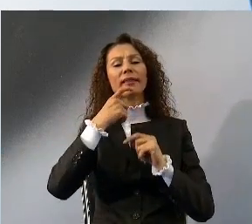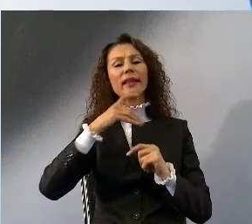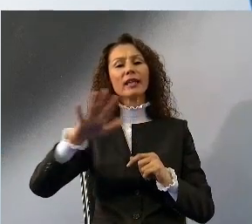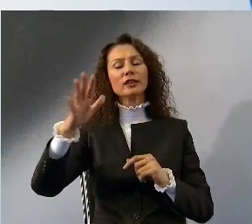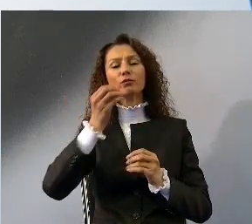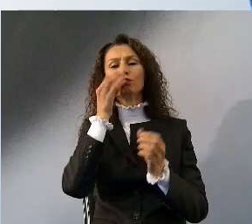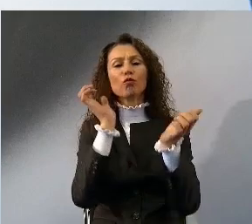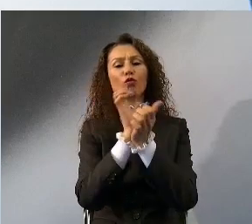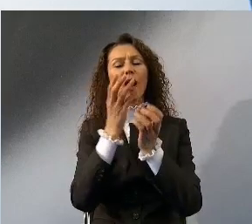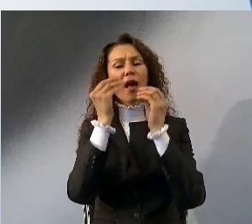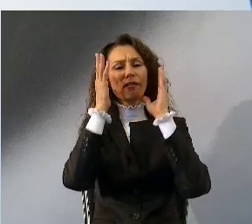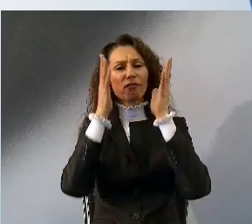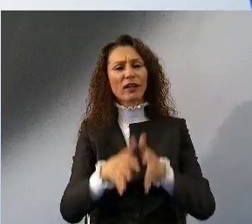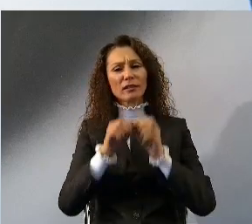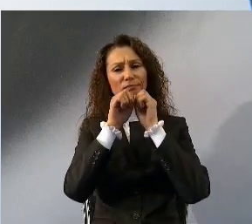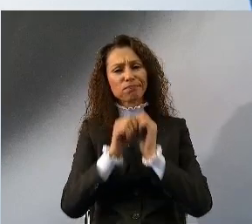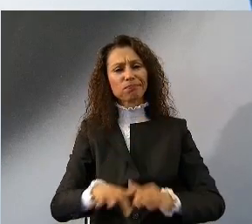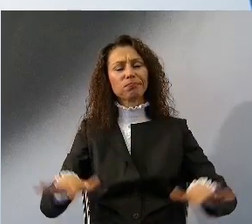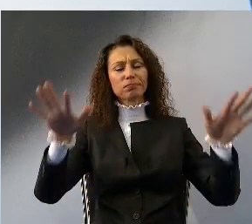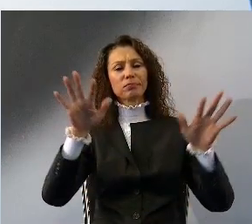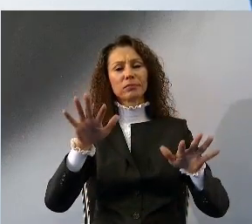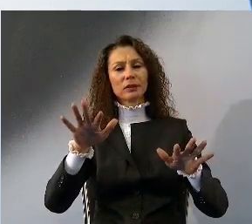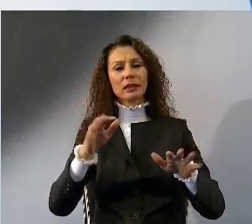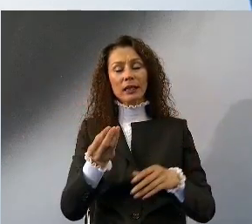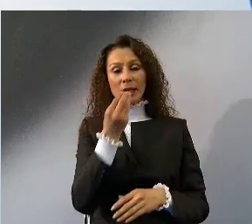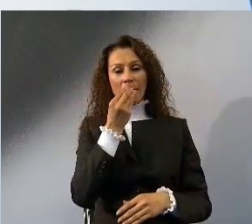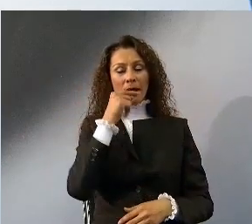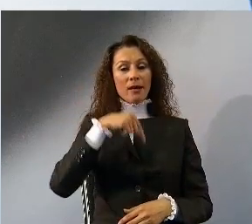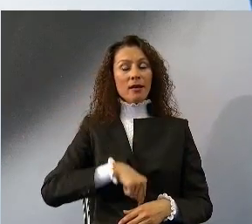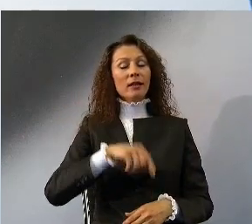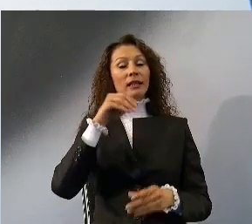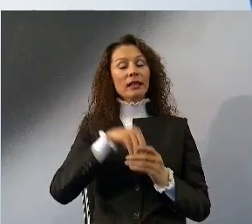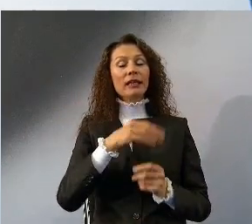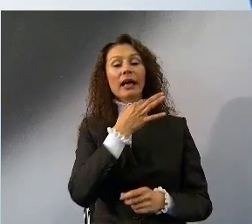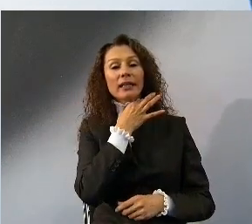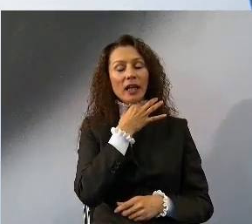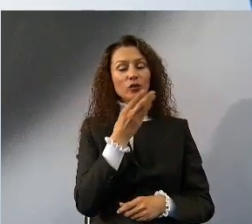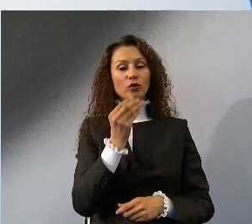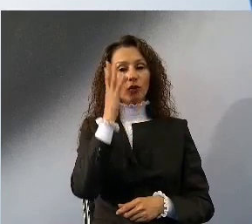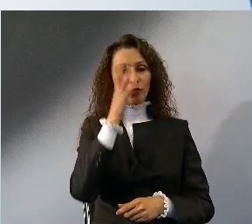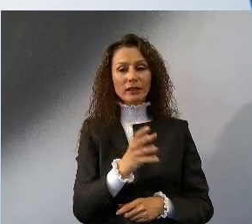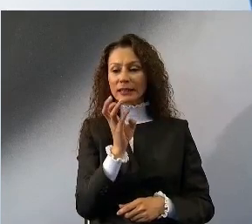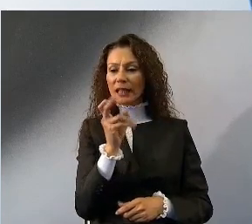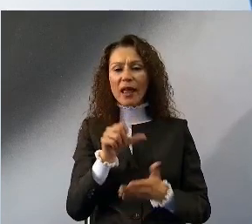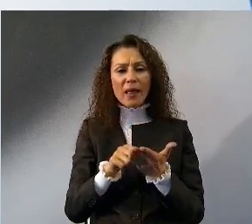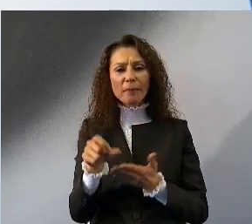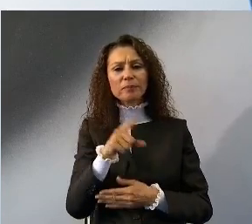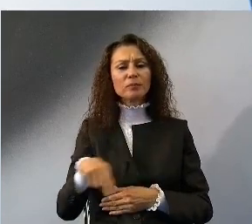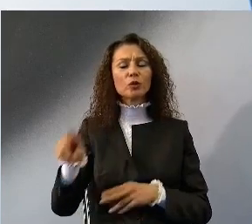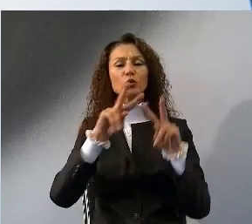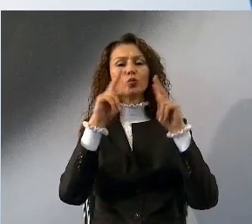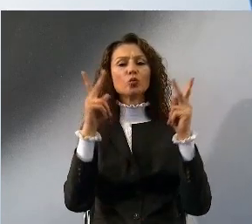fazla yaygınlaşan gustolardan biri, gastronomik tercihlerden biri. Şu saydığım ürünlerin hepsi şu anda